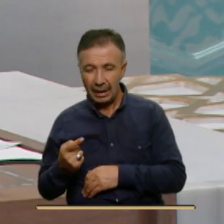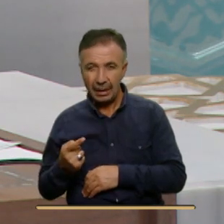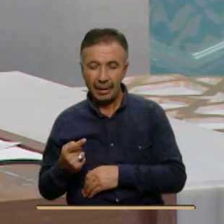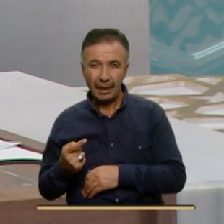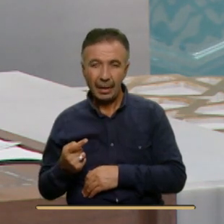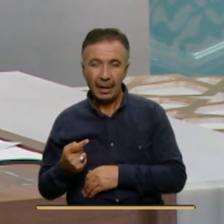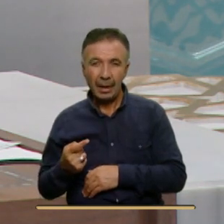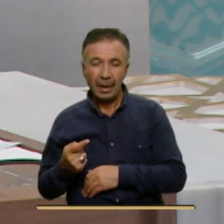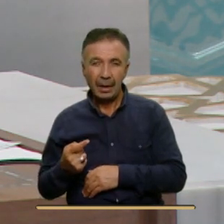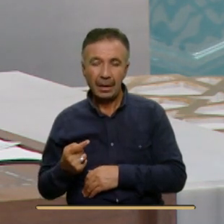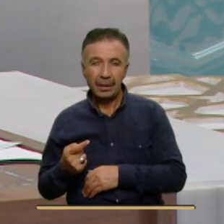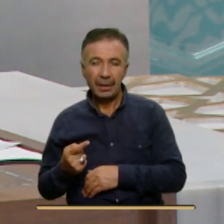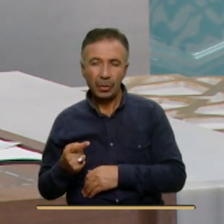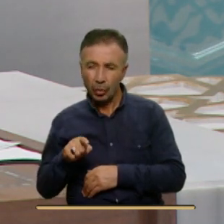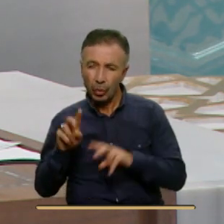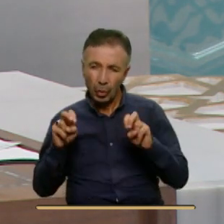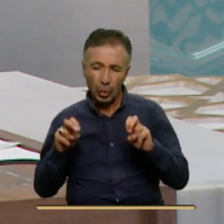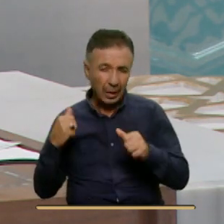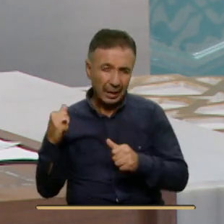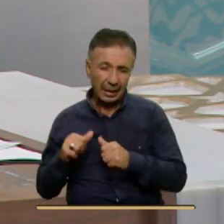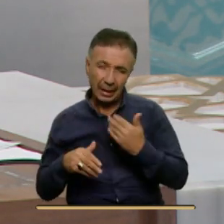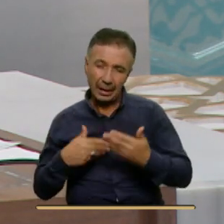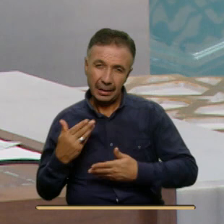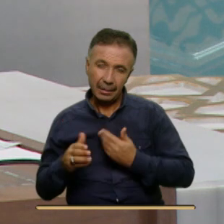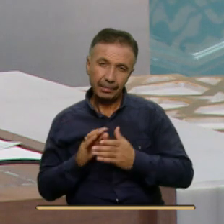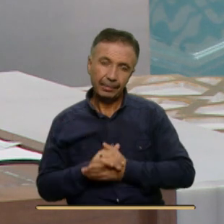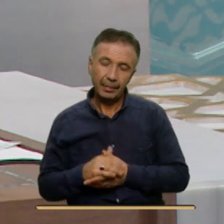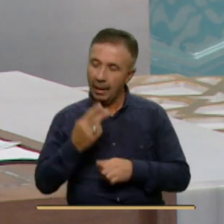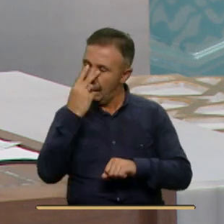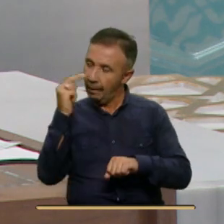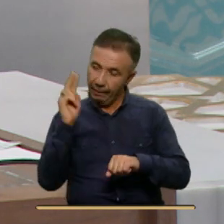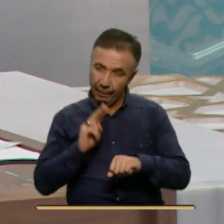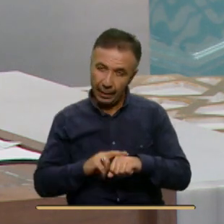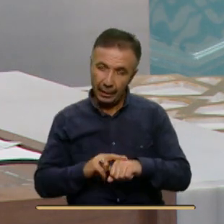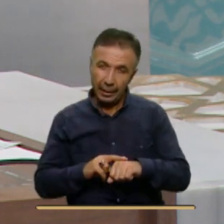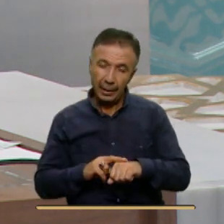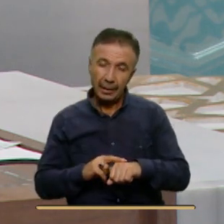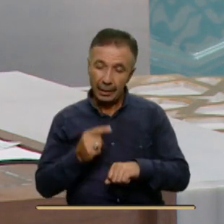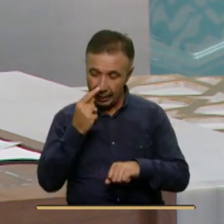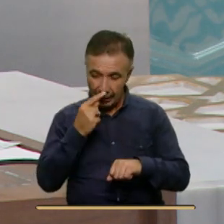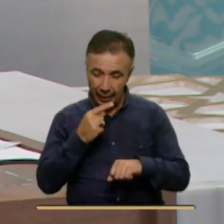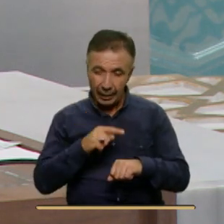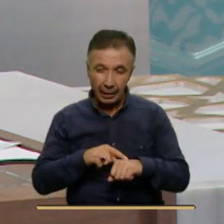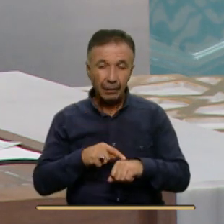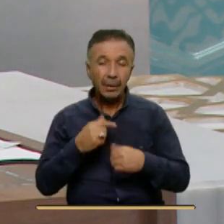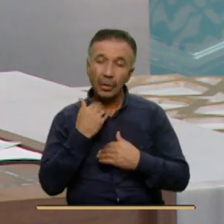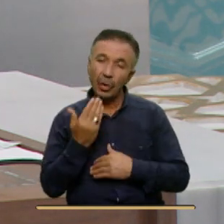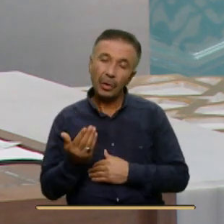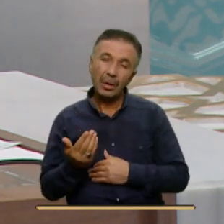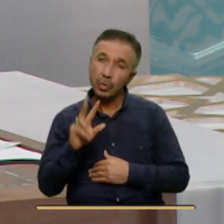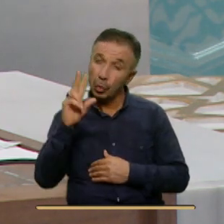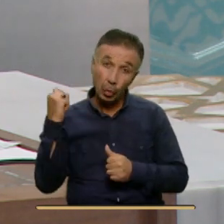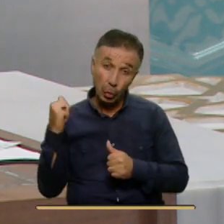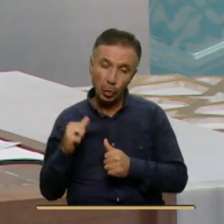şu hususu tekrar arz ediyorum. Vallahi iman etmiş olmaz. Vallahi iman etmiş